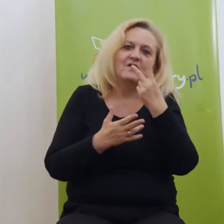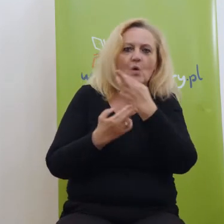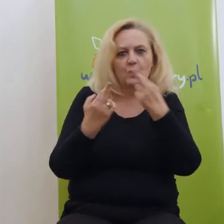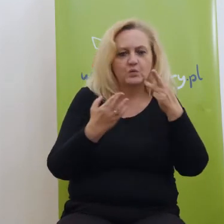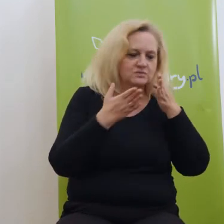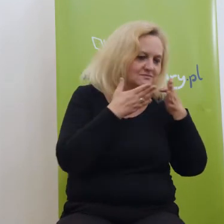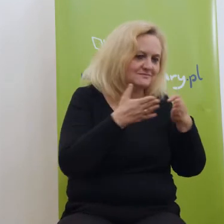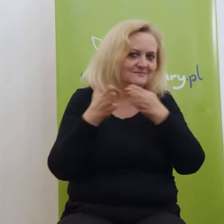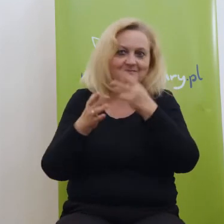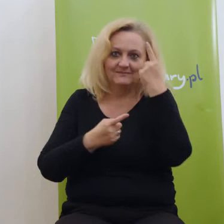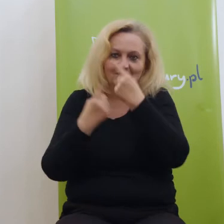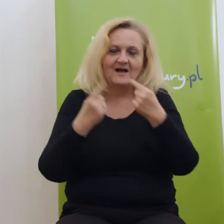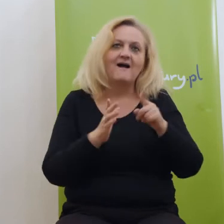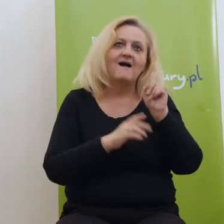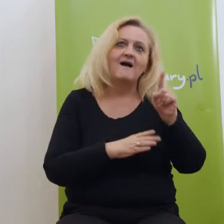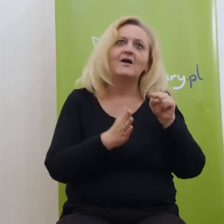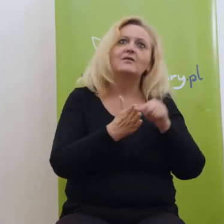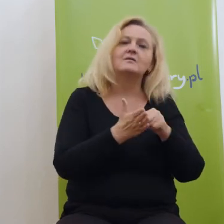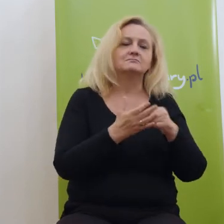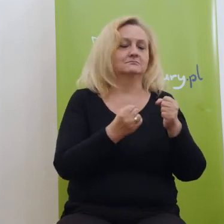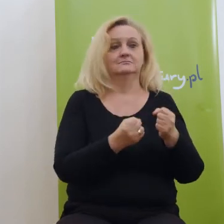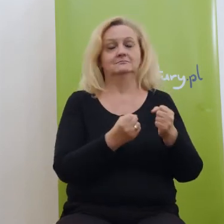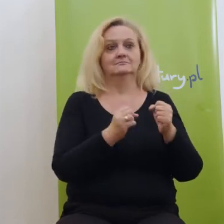ścieżki, ale jakoś bardzo mnie to uderzyło,